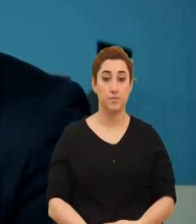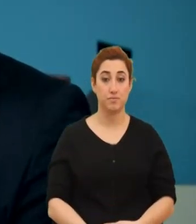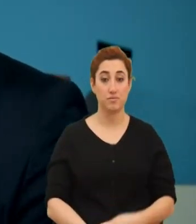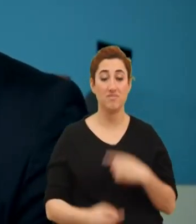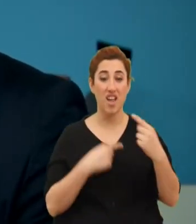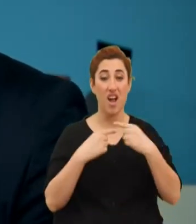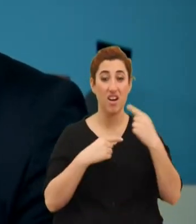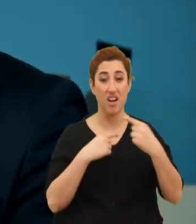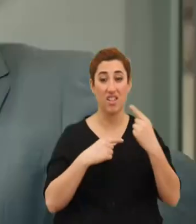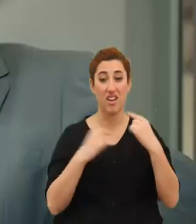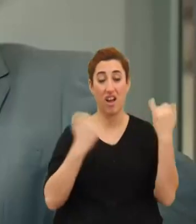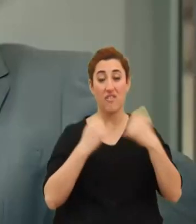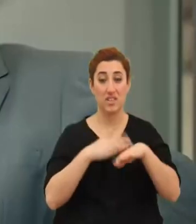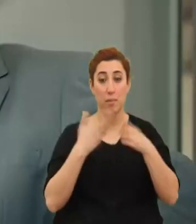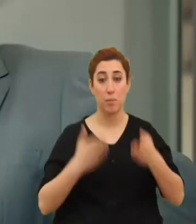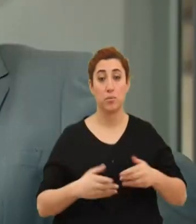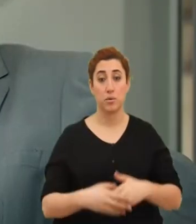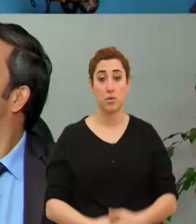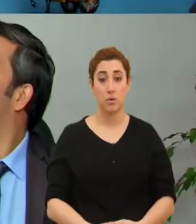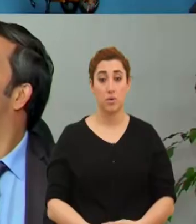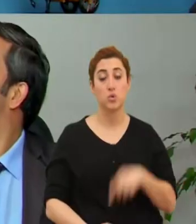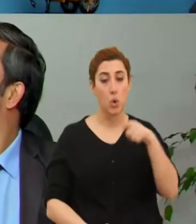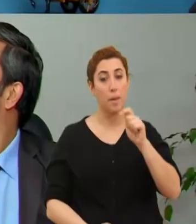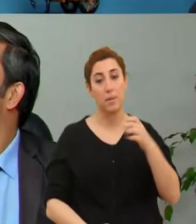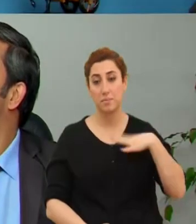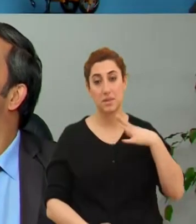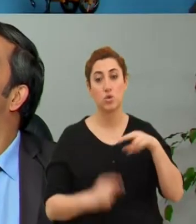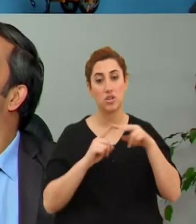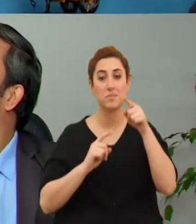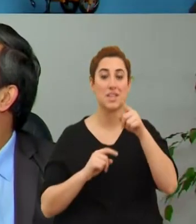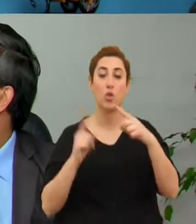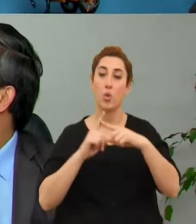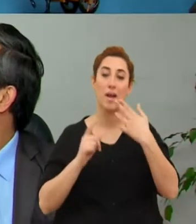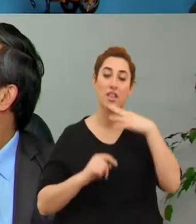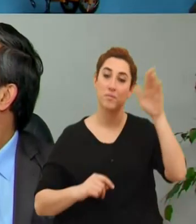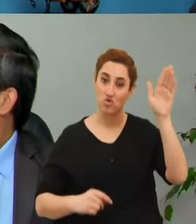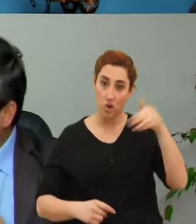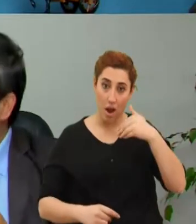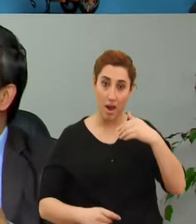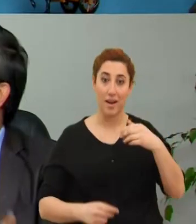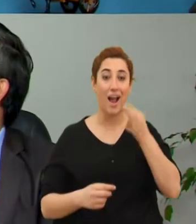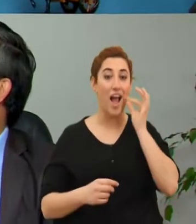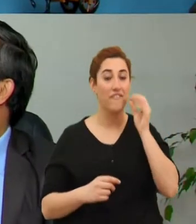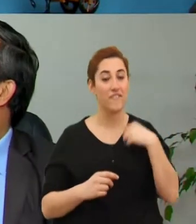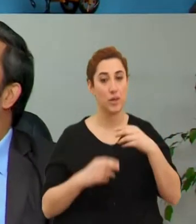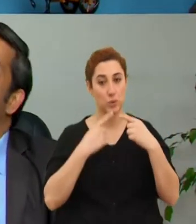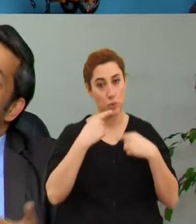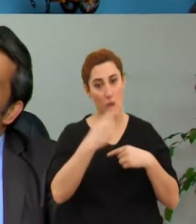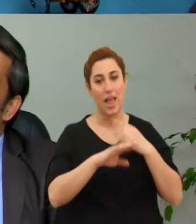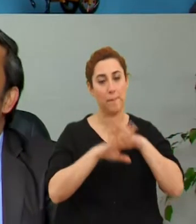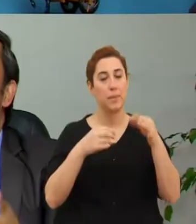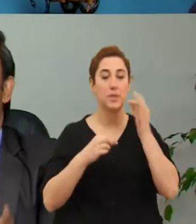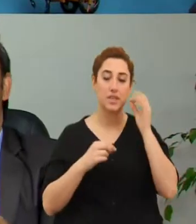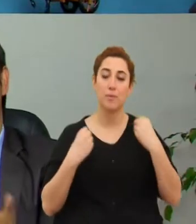İşte aralarındaki kavga da buydu aslında. Şöyle yapalım istersen Nurhancığım. Sen Tuğba Hanım'ı çağır. Kahve de söyle bize.